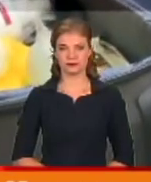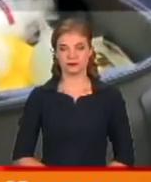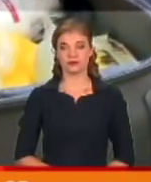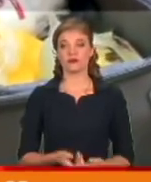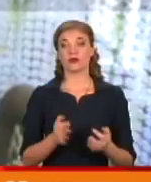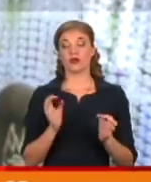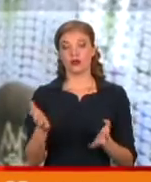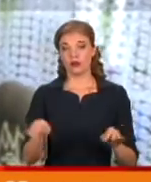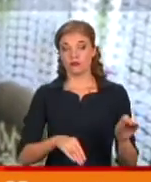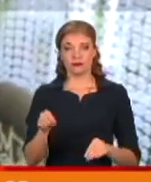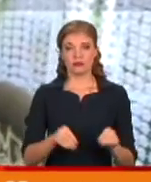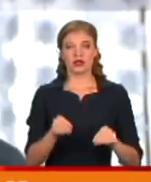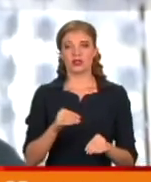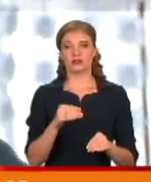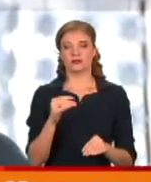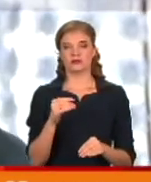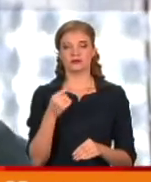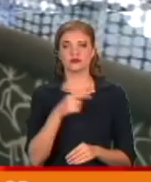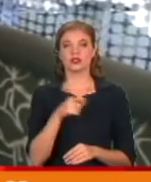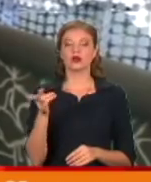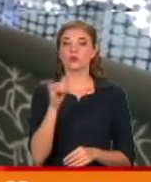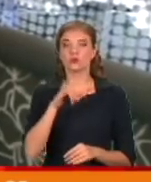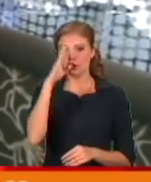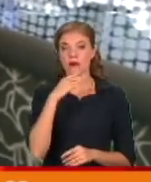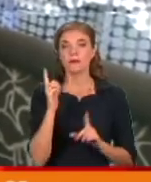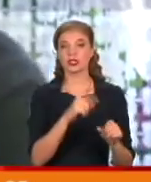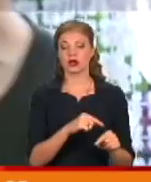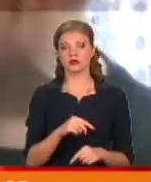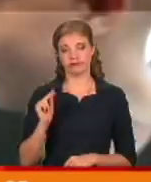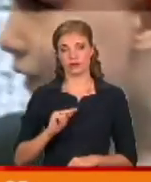Беру, звісно, мильне, брильне. Андрюш, куди папа їде?